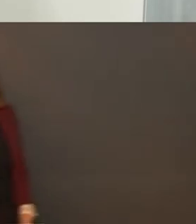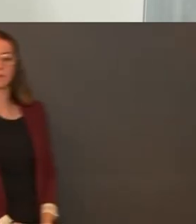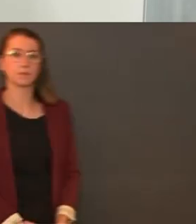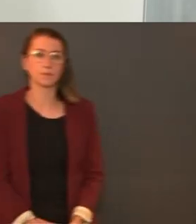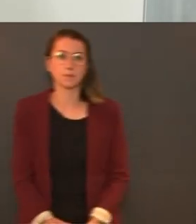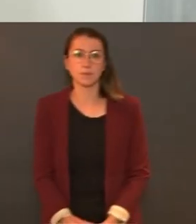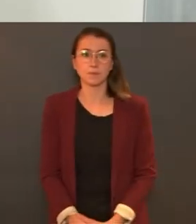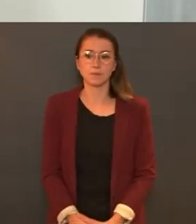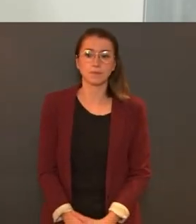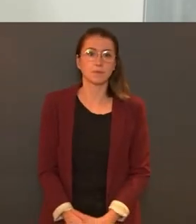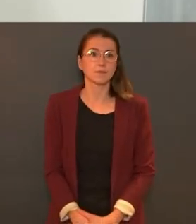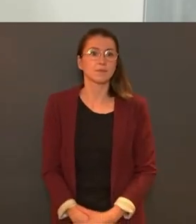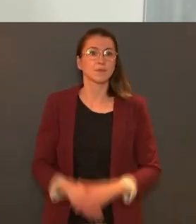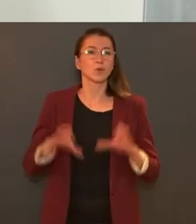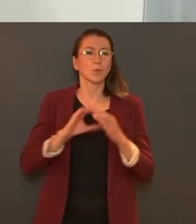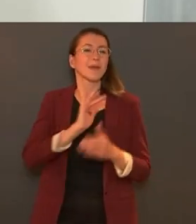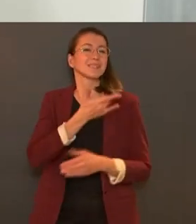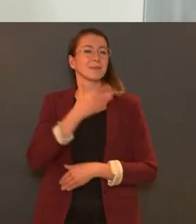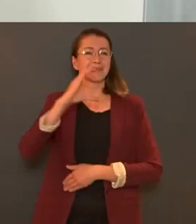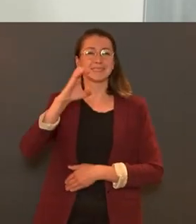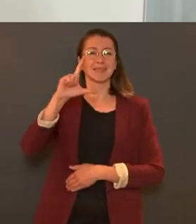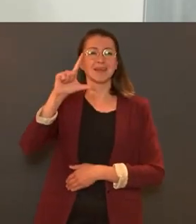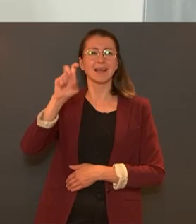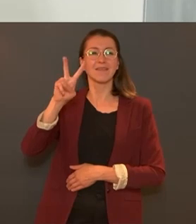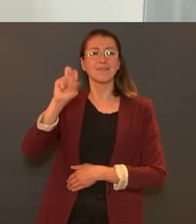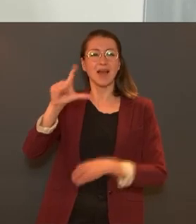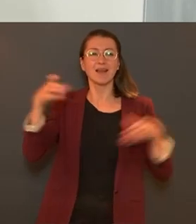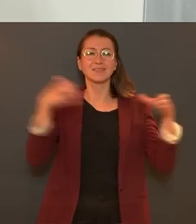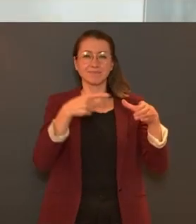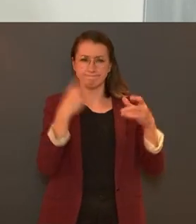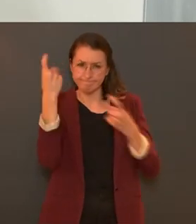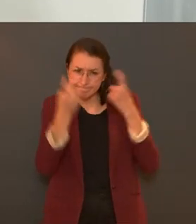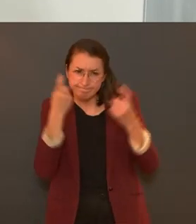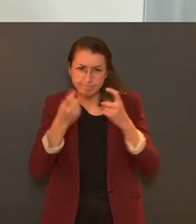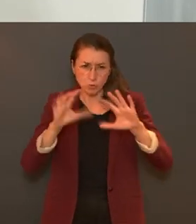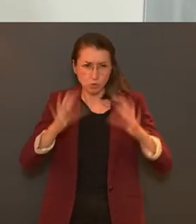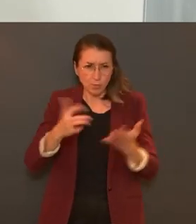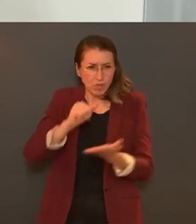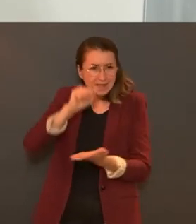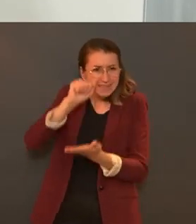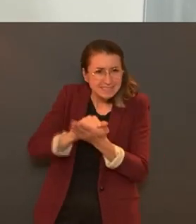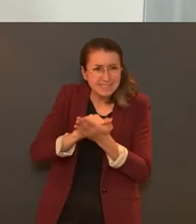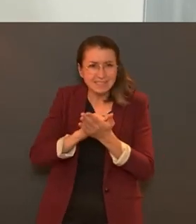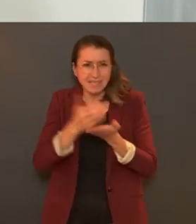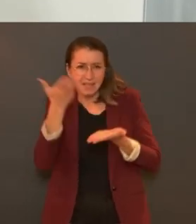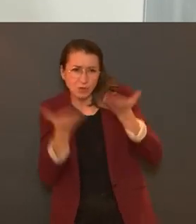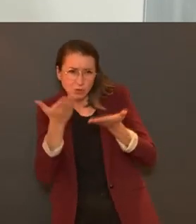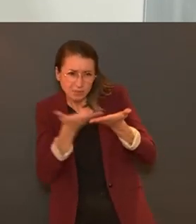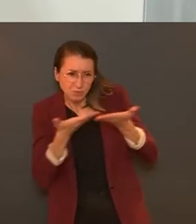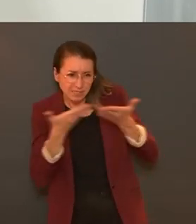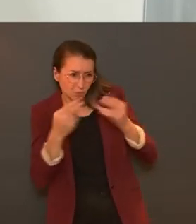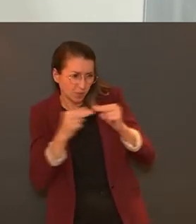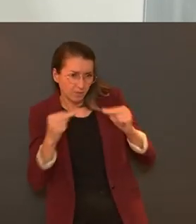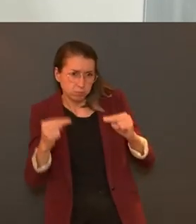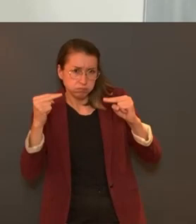l'épidémie qui va être implémenté progressivement dans notre pays. Ce baromètre concernera les niveaux